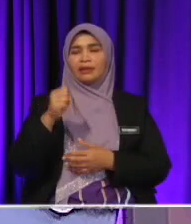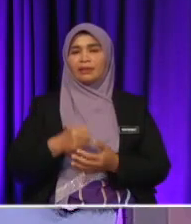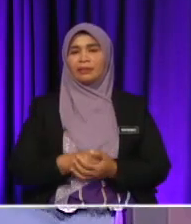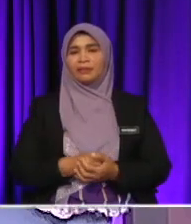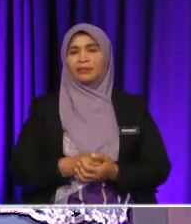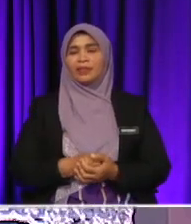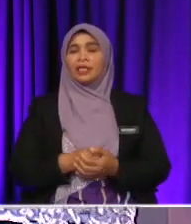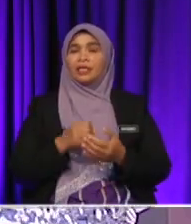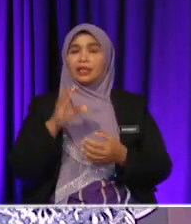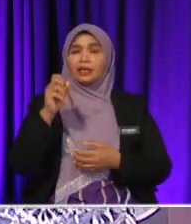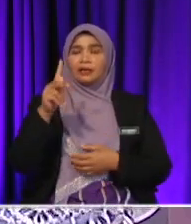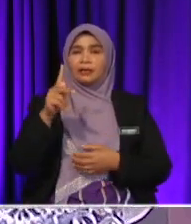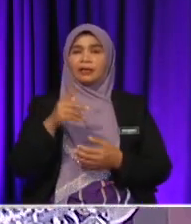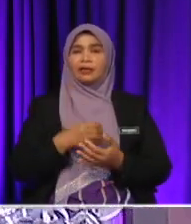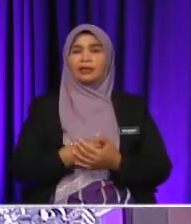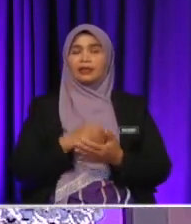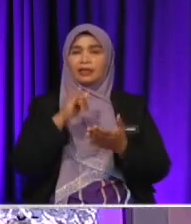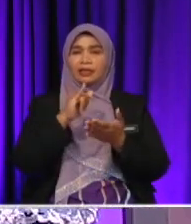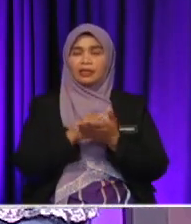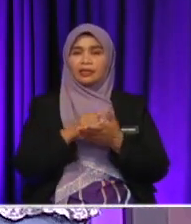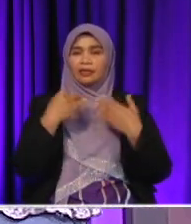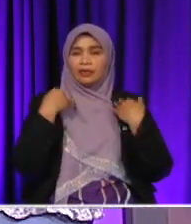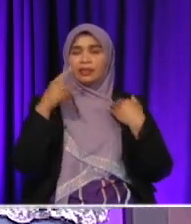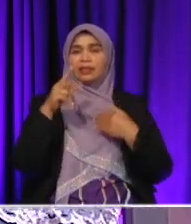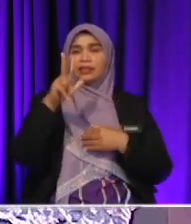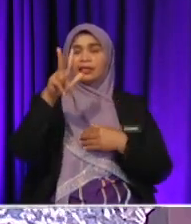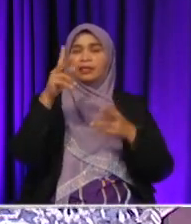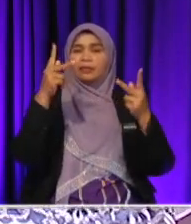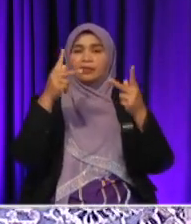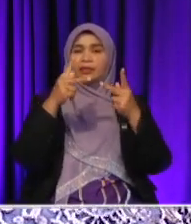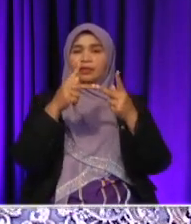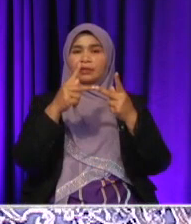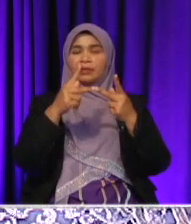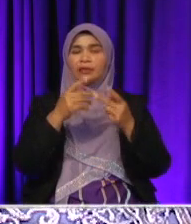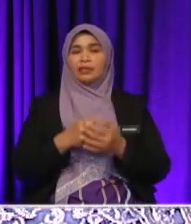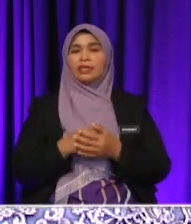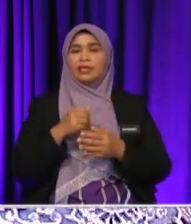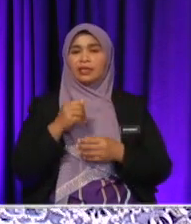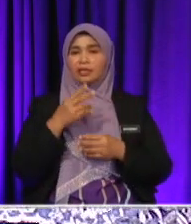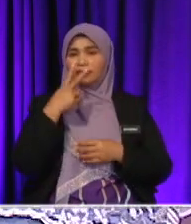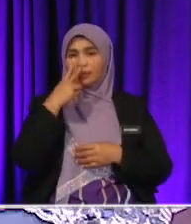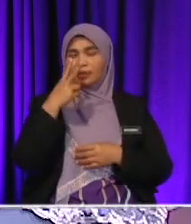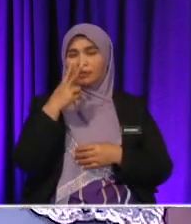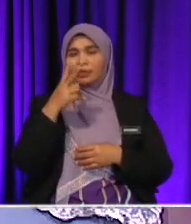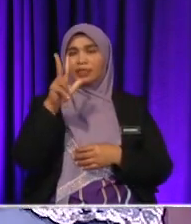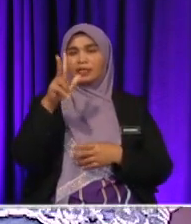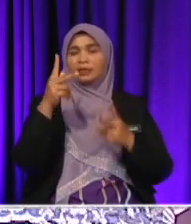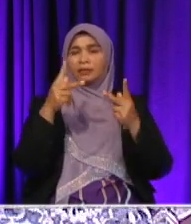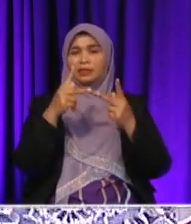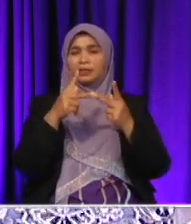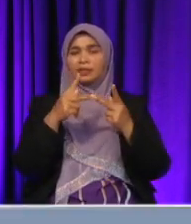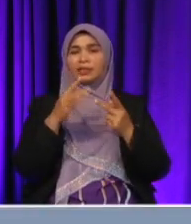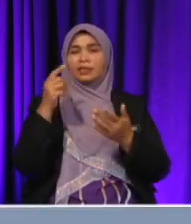oke itu adalah tiga penyesuaian sekarang ini event Coba tengok 3 penyesuaian lagi apa ya